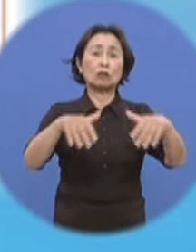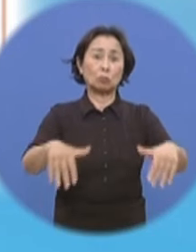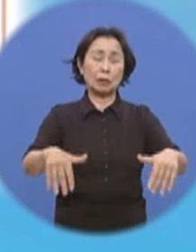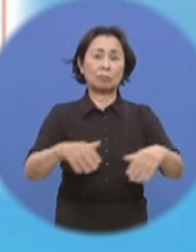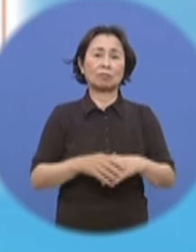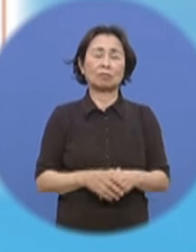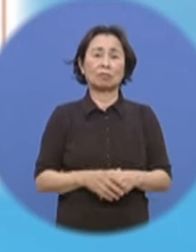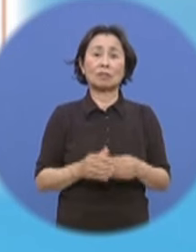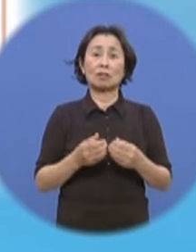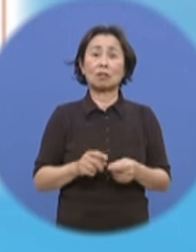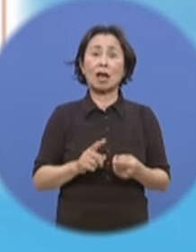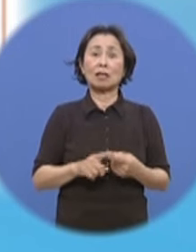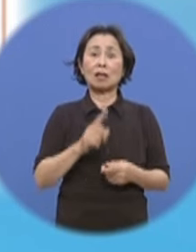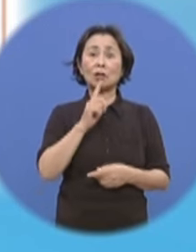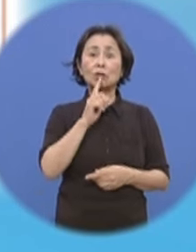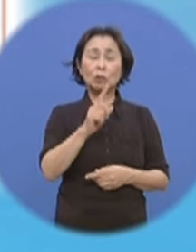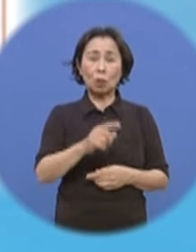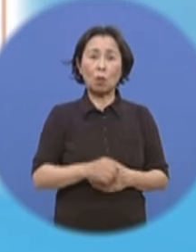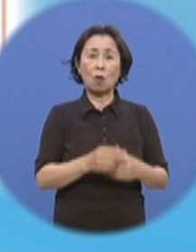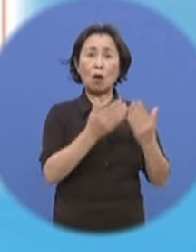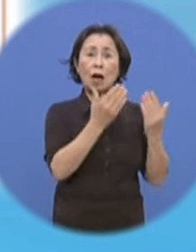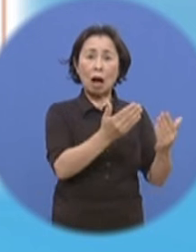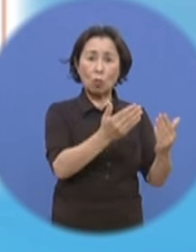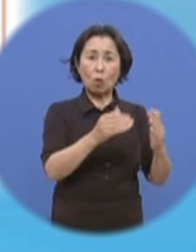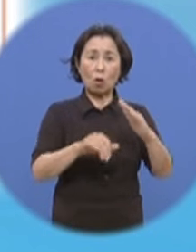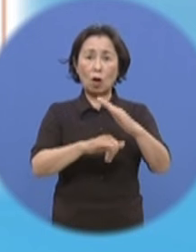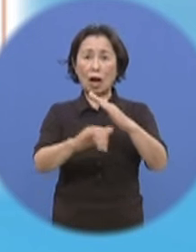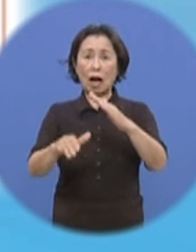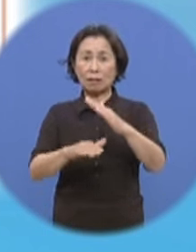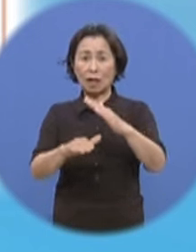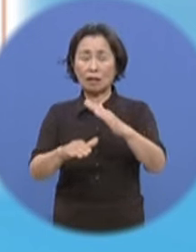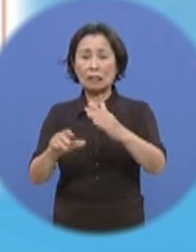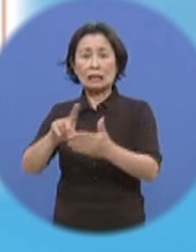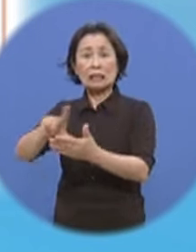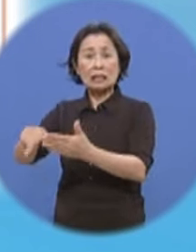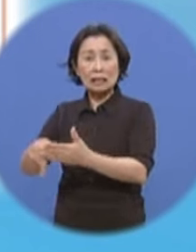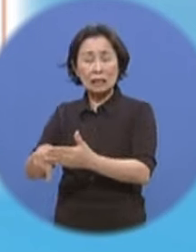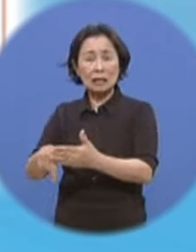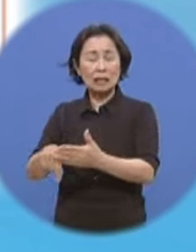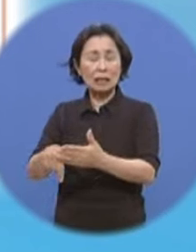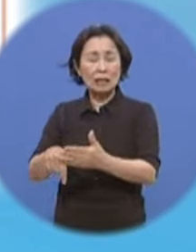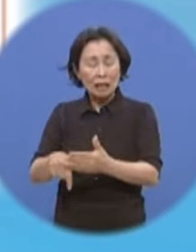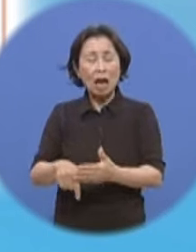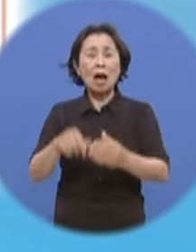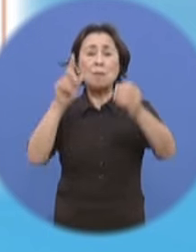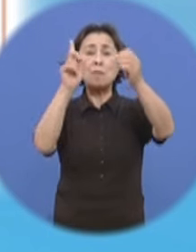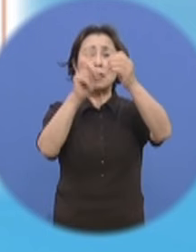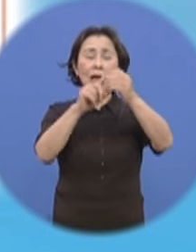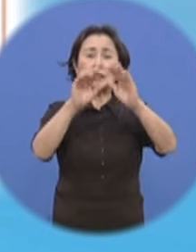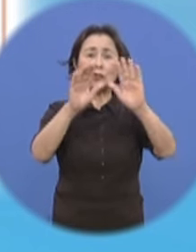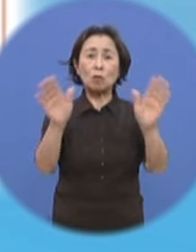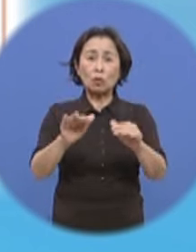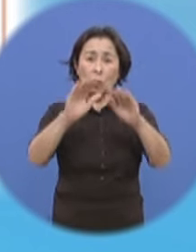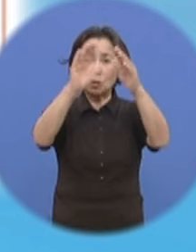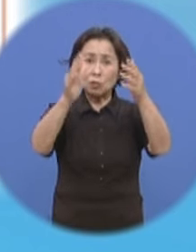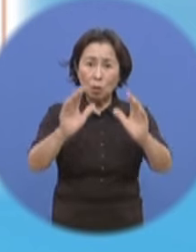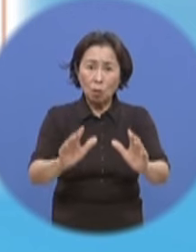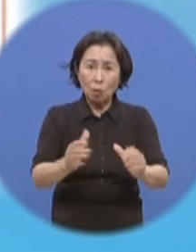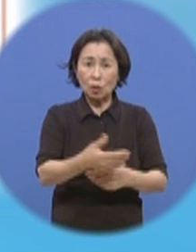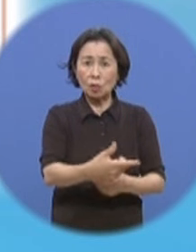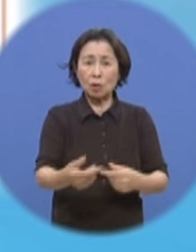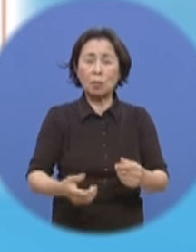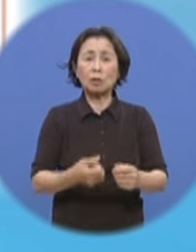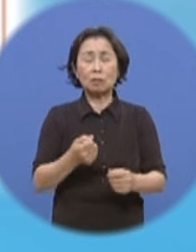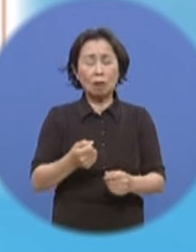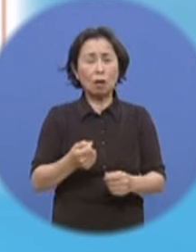具体的に説明しますと学校家庭地域が目指す子供像を共有しどのような学校運営が